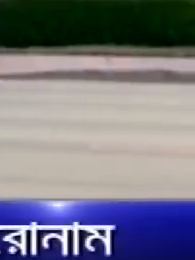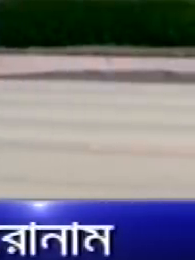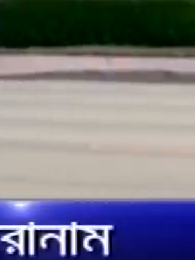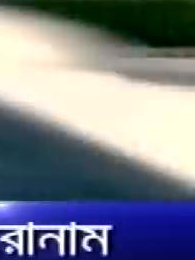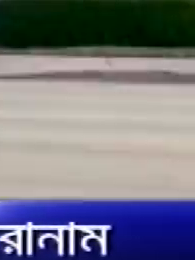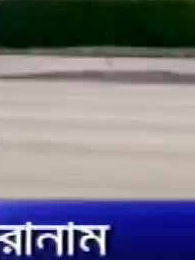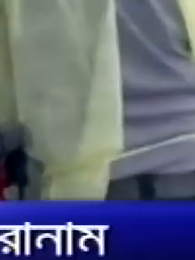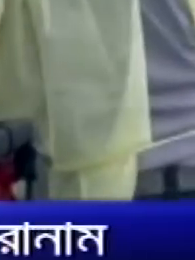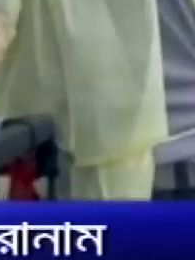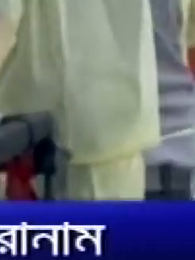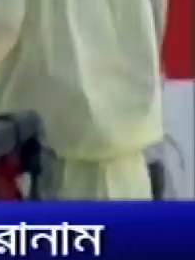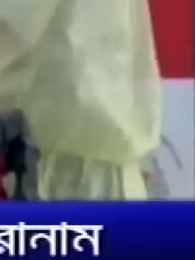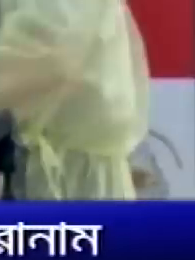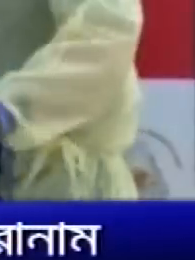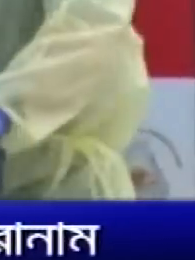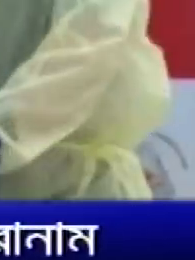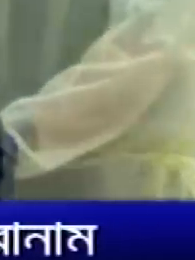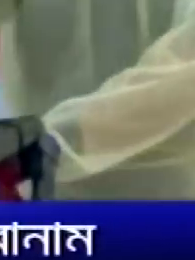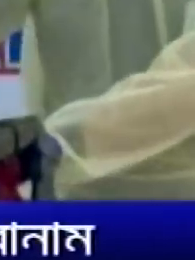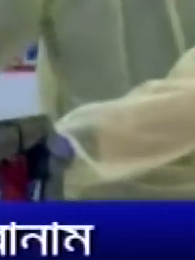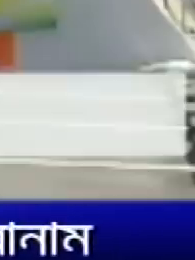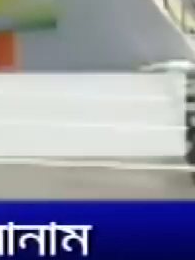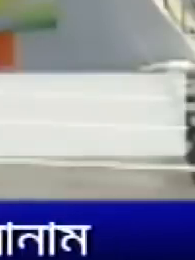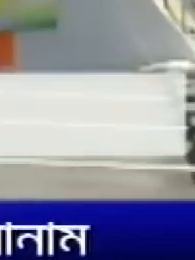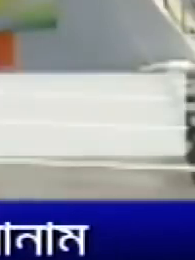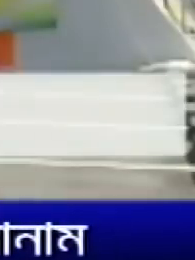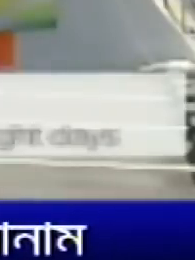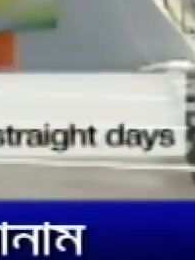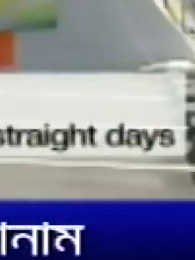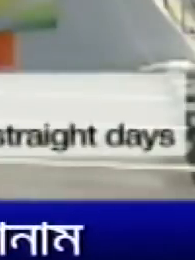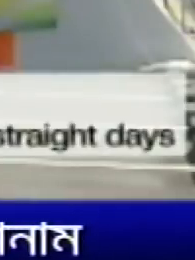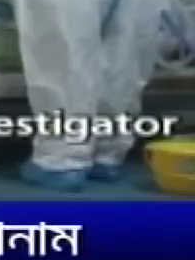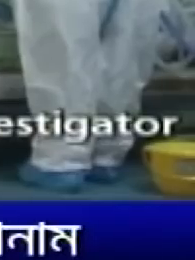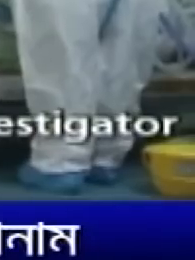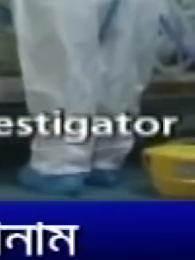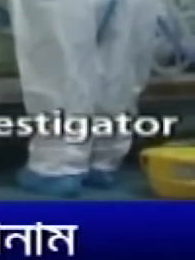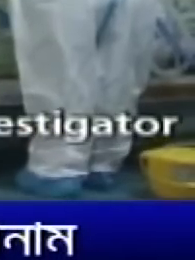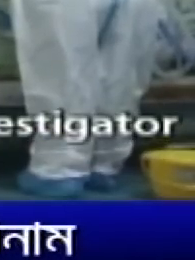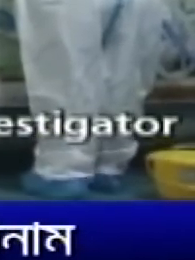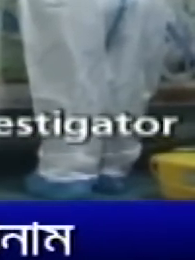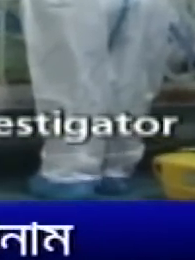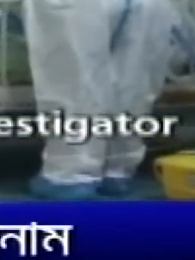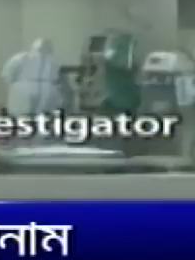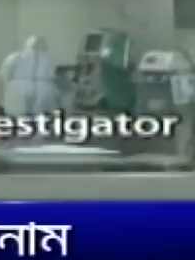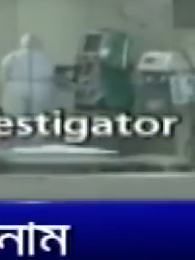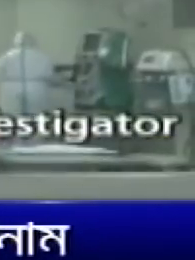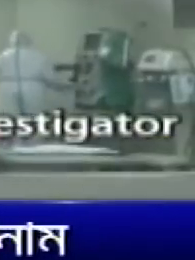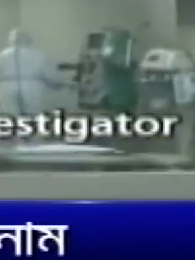এবং বিশ্বে করোনায় মৃতের সংখ্যা ছাড়িয়েছে 2,38,000, আক্রান্ত 33 লাখের বেশি।